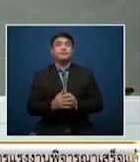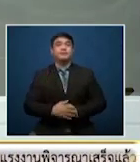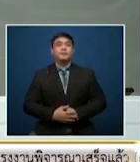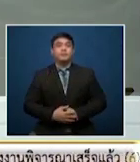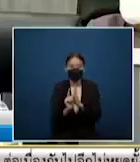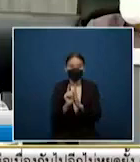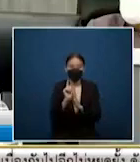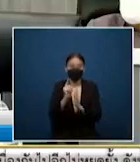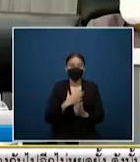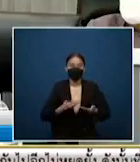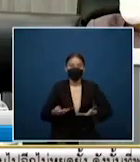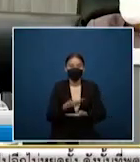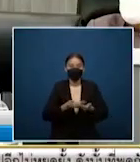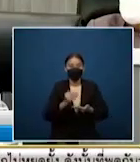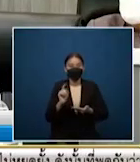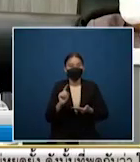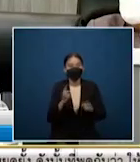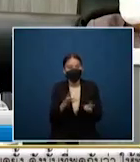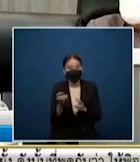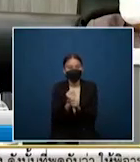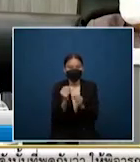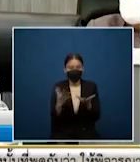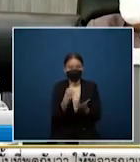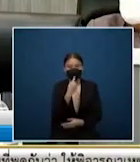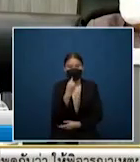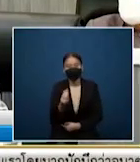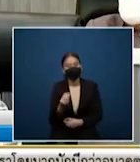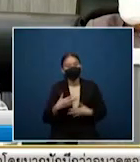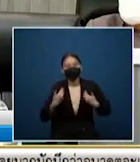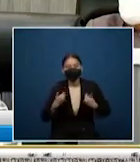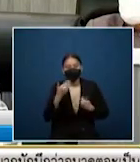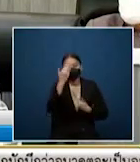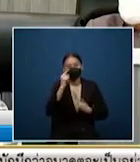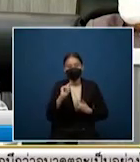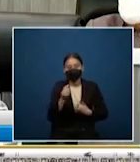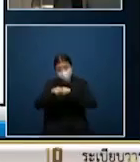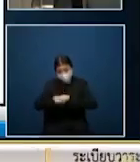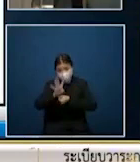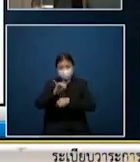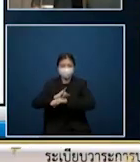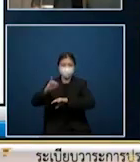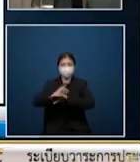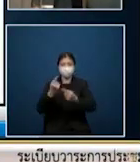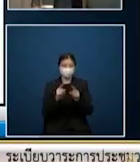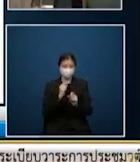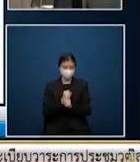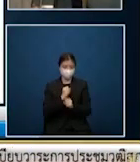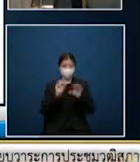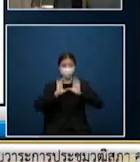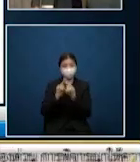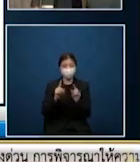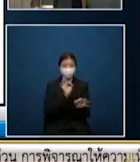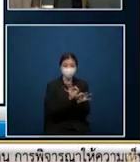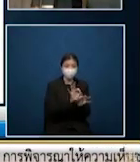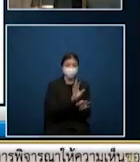นะครับแล้วก็ไม่เห็นด้วยนี่ 1507คนนะครับงดออกเสียง 13และ